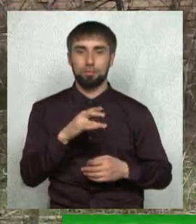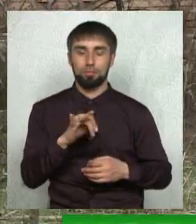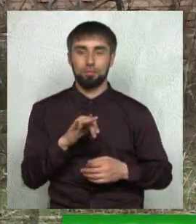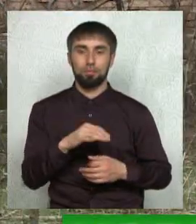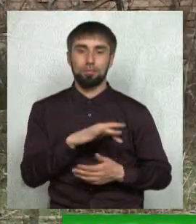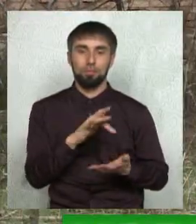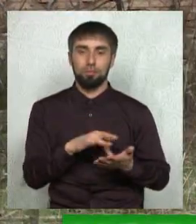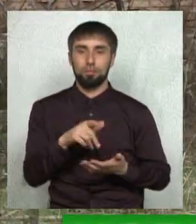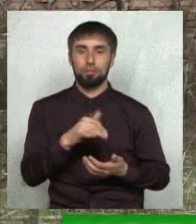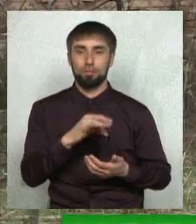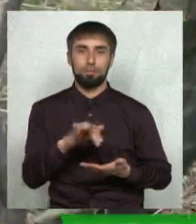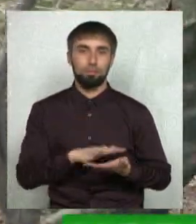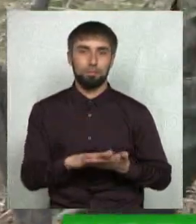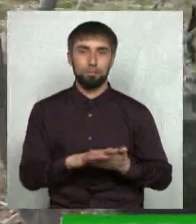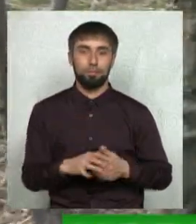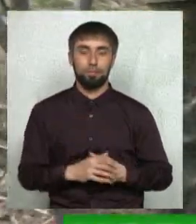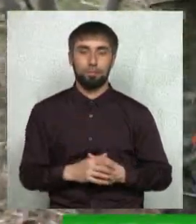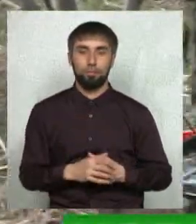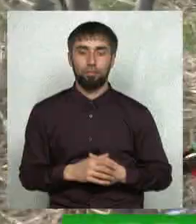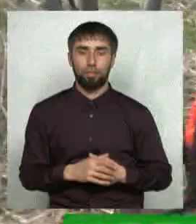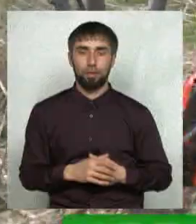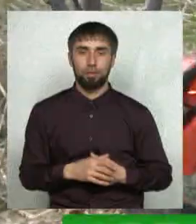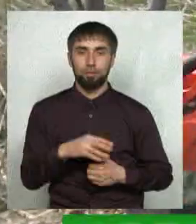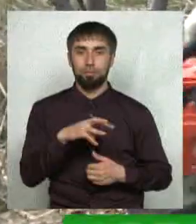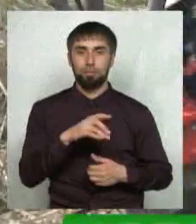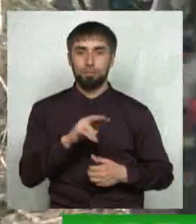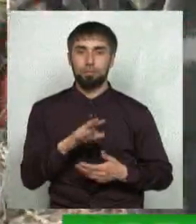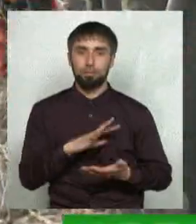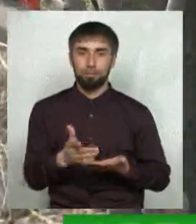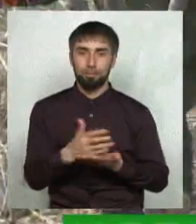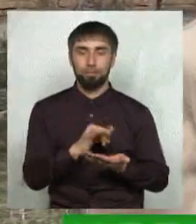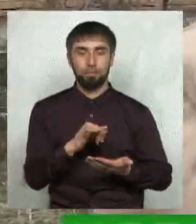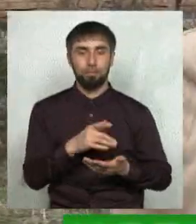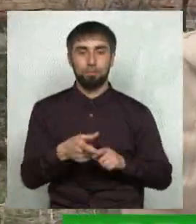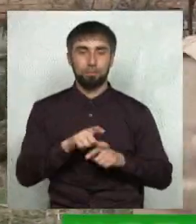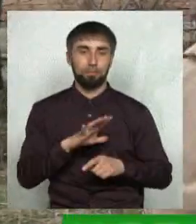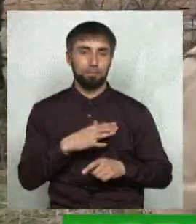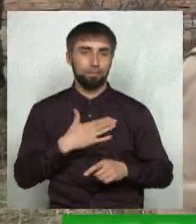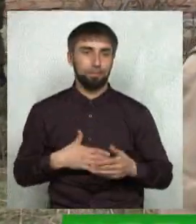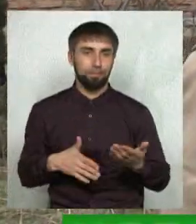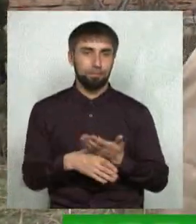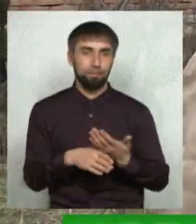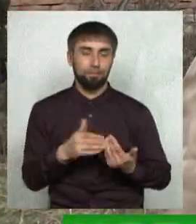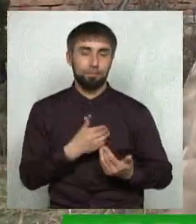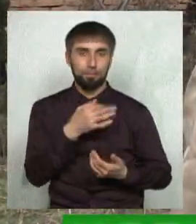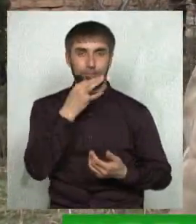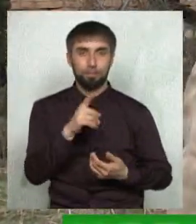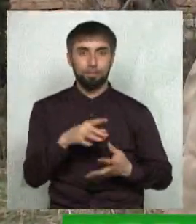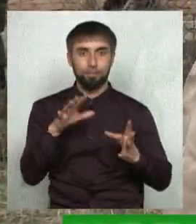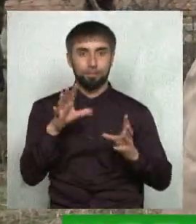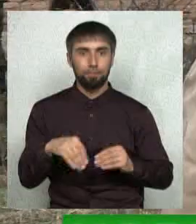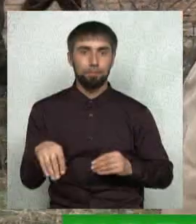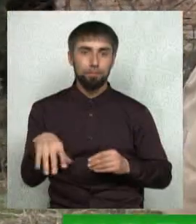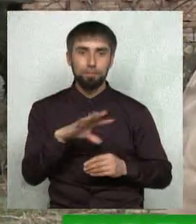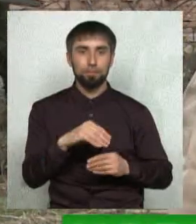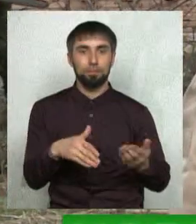Убрали огород граблями, очистили. Сложили металл. Очень было приятно помочь. Хочется сказать, чтобы все